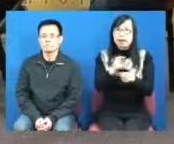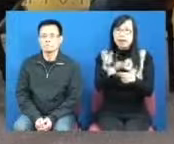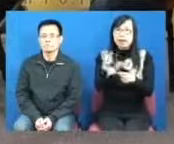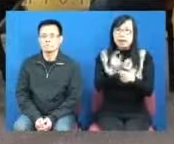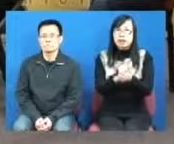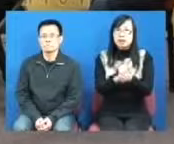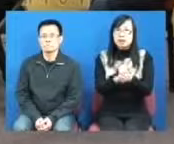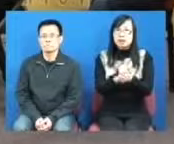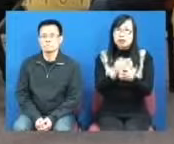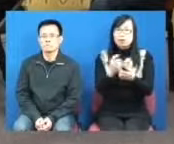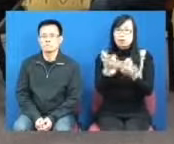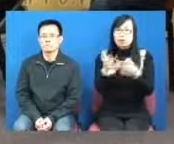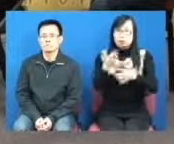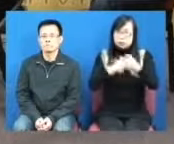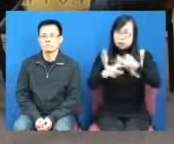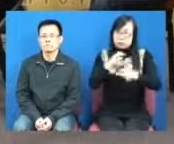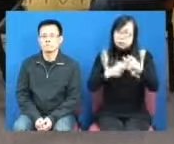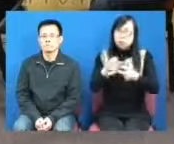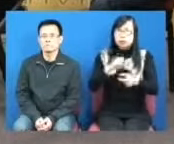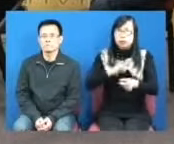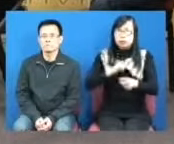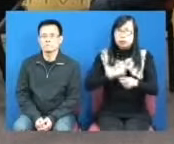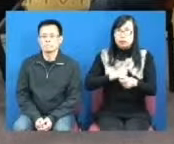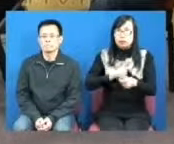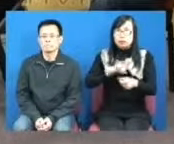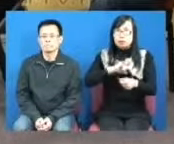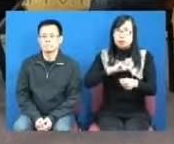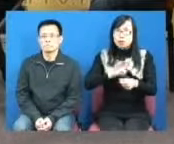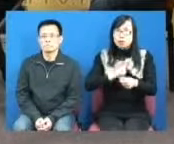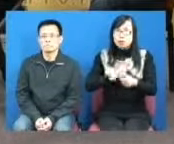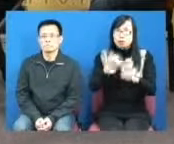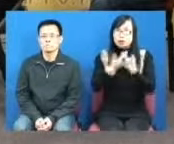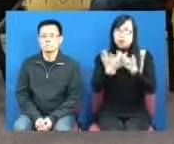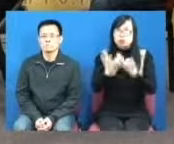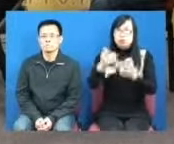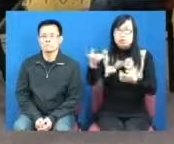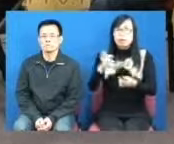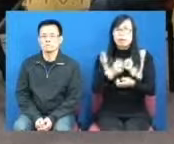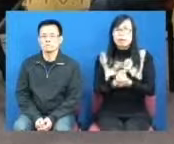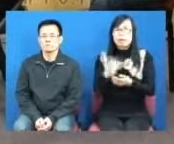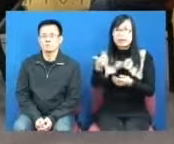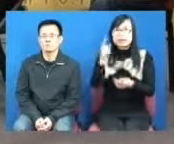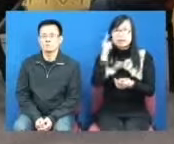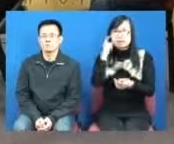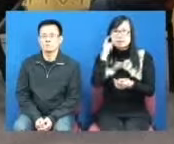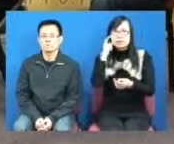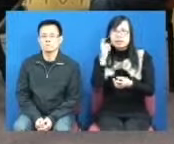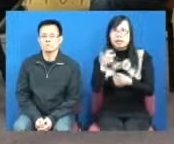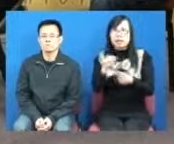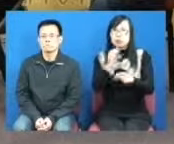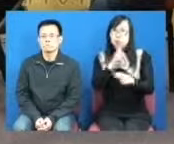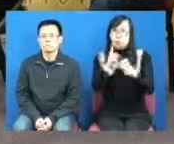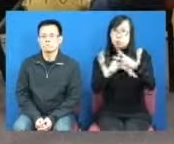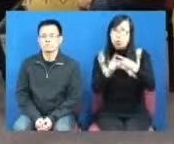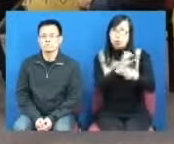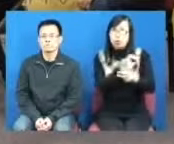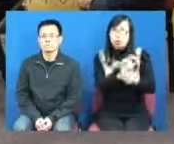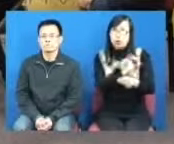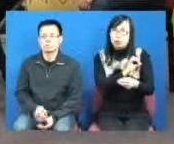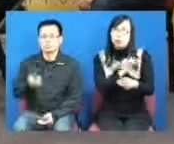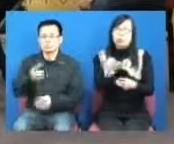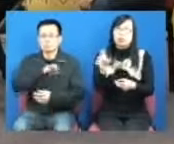所以對財政預算案一定有看法我相信是你工會那些不是你那些應該怎樣說那些會